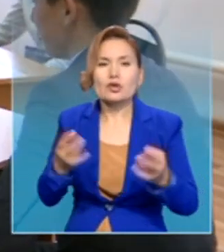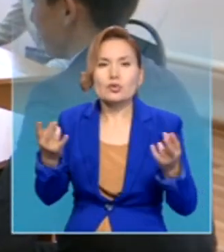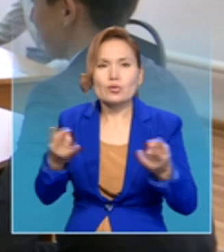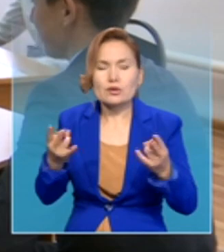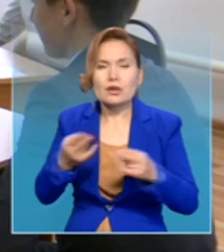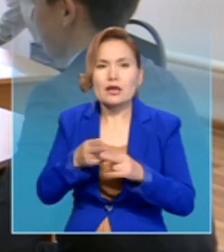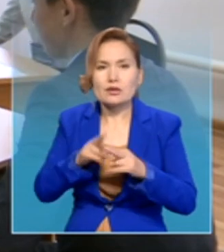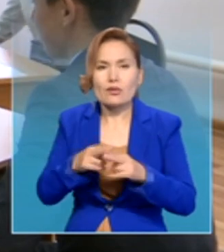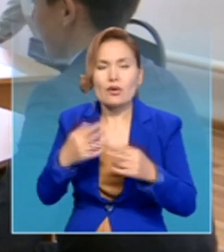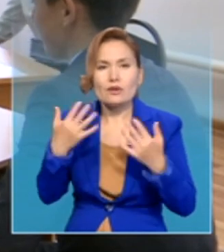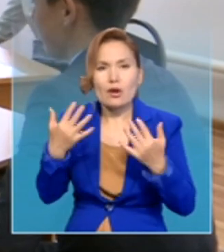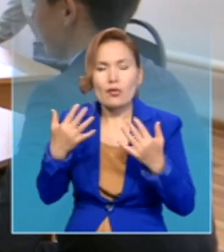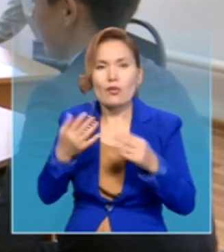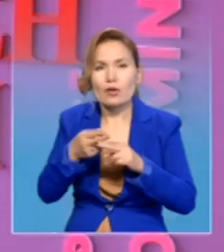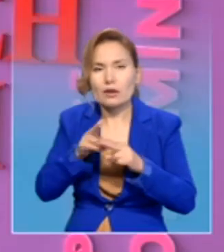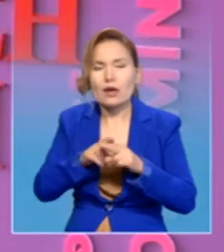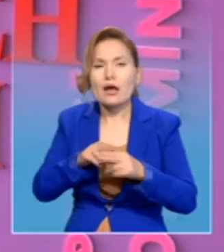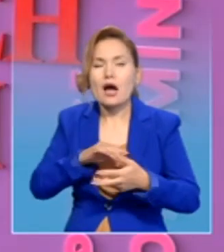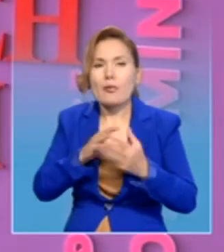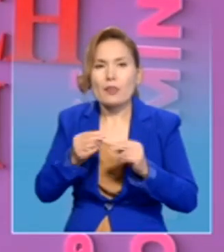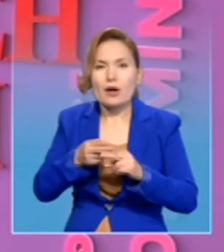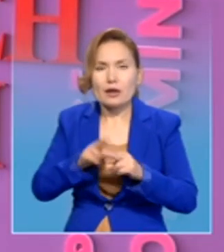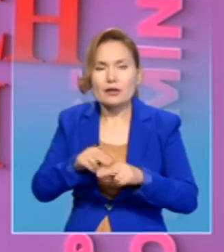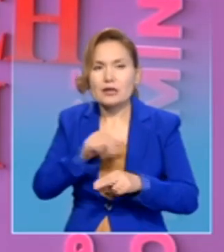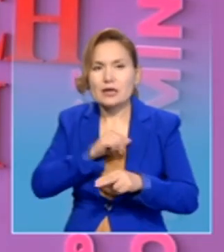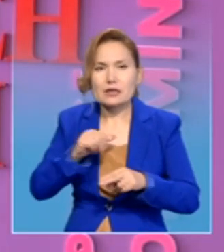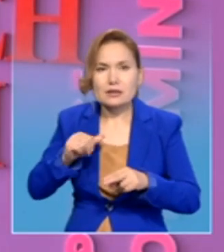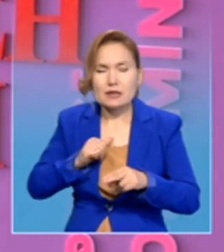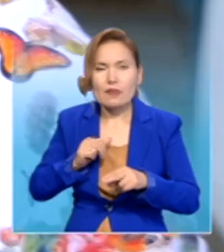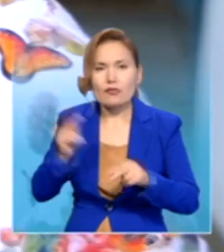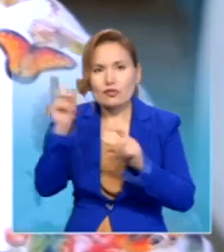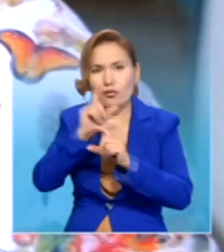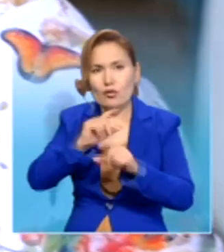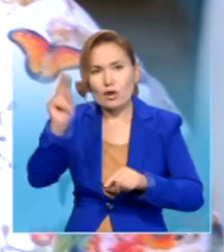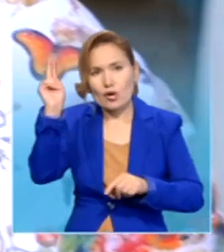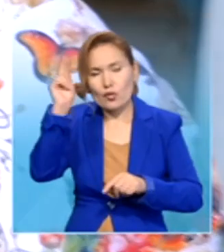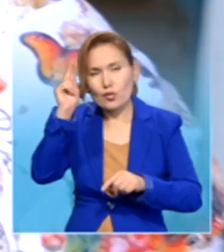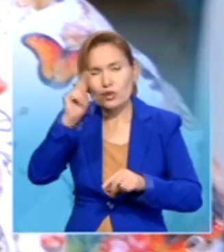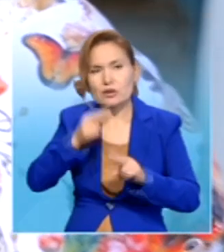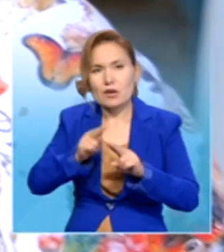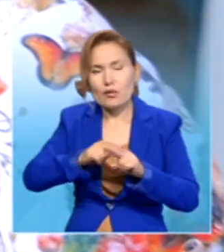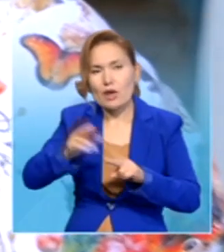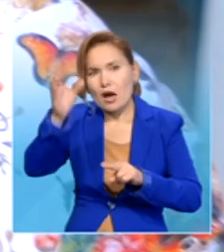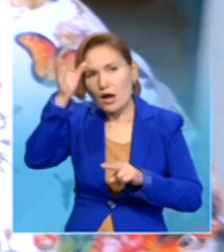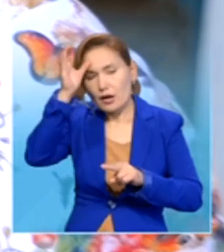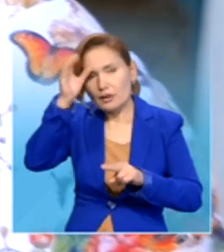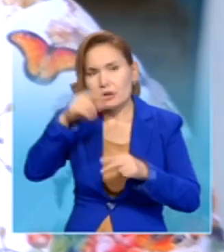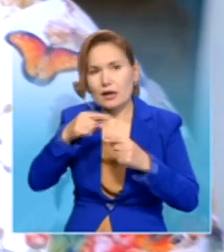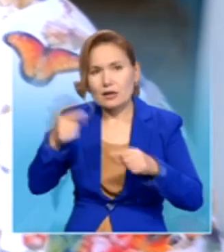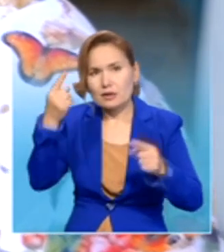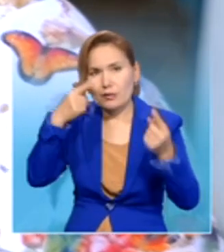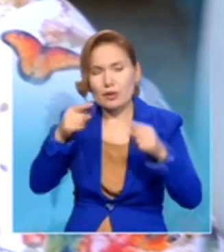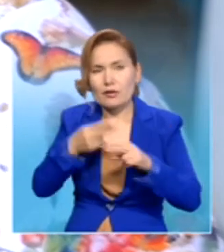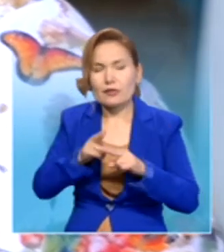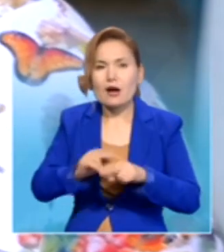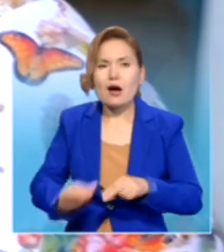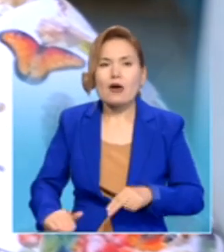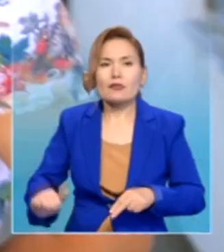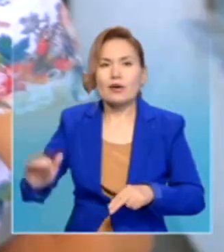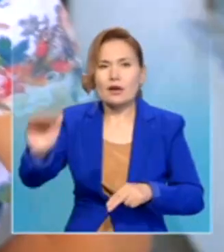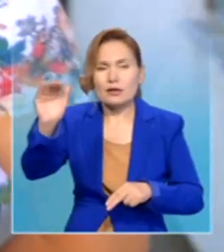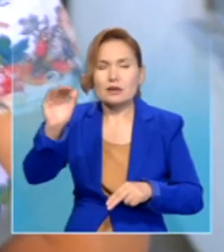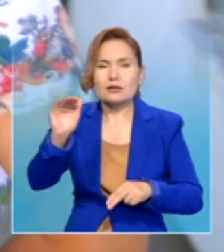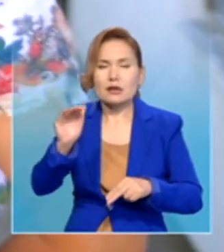отбасының тұңғышы, колледжде білім алып, инженер мамандығын игеріп шықты. Кішкентайынан осы өзі әуес болды осындай заттарға